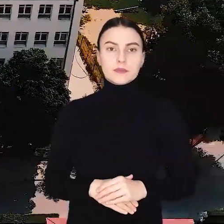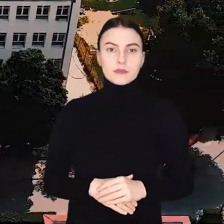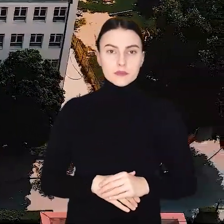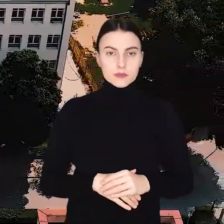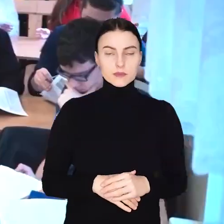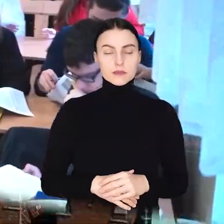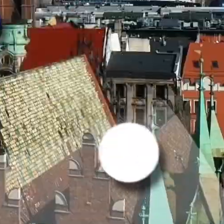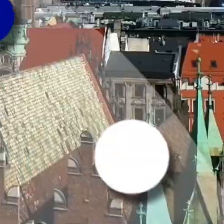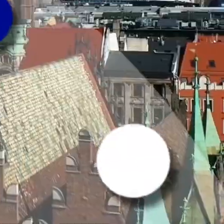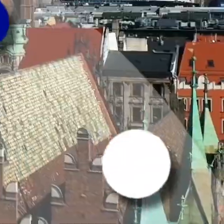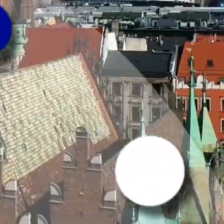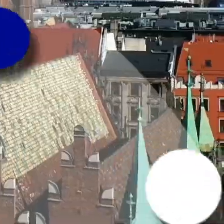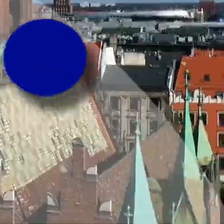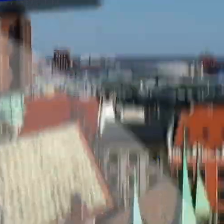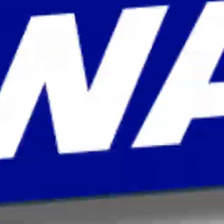www.wroclaw.pl.